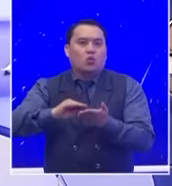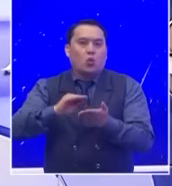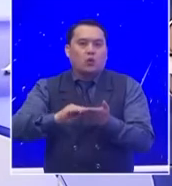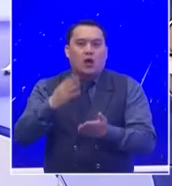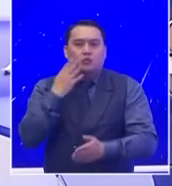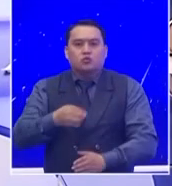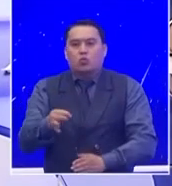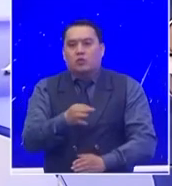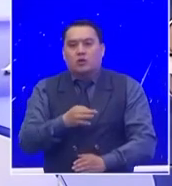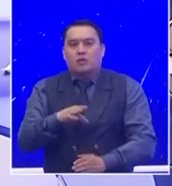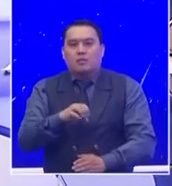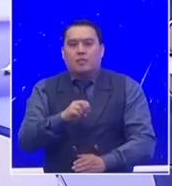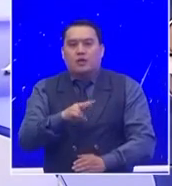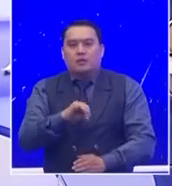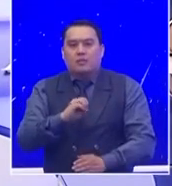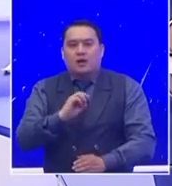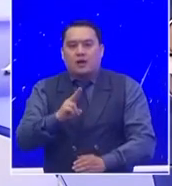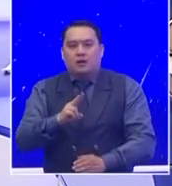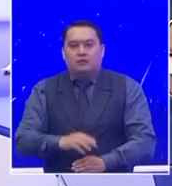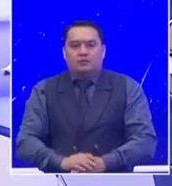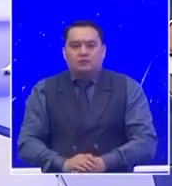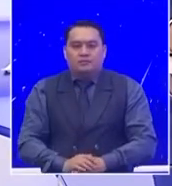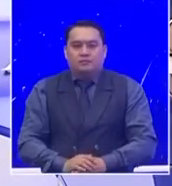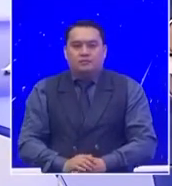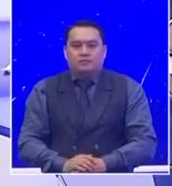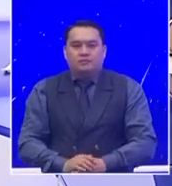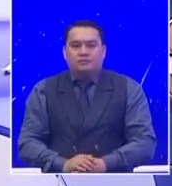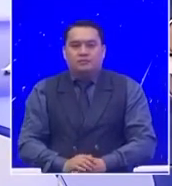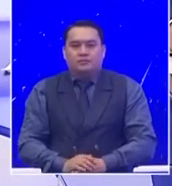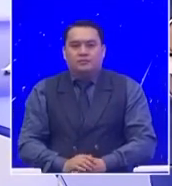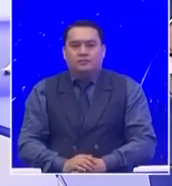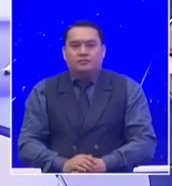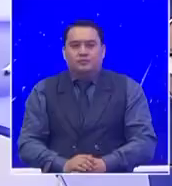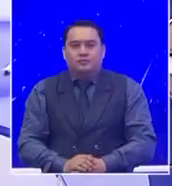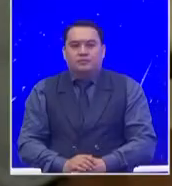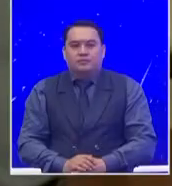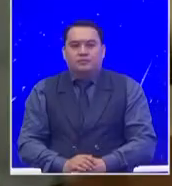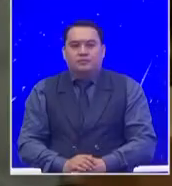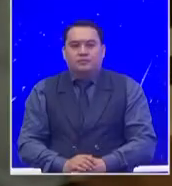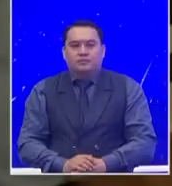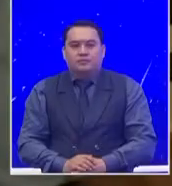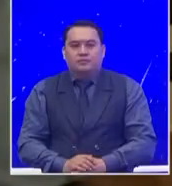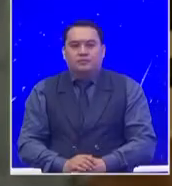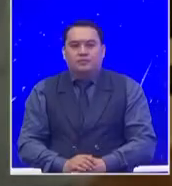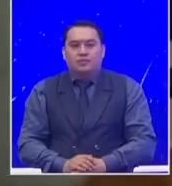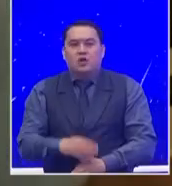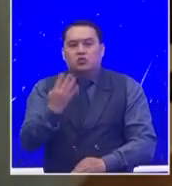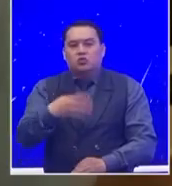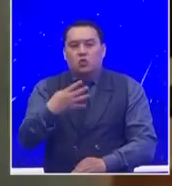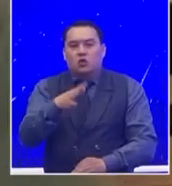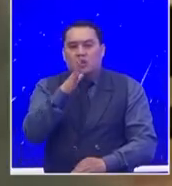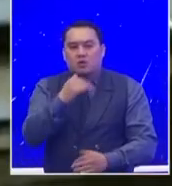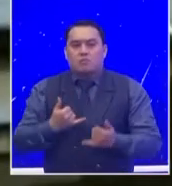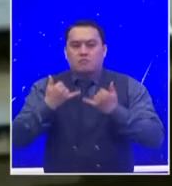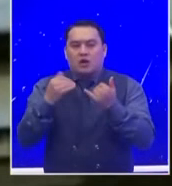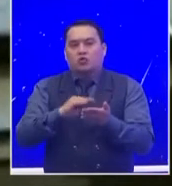из Алматинской области Турсунбека Айтбека. Подробности в следующем сюжете. Турсунбек Айтбек более 40 лет своей жизни